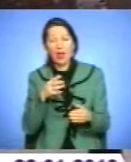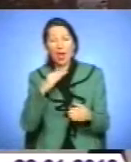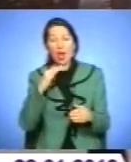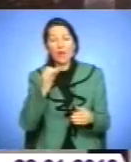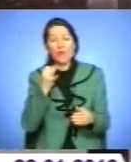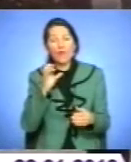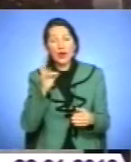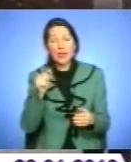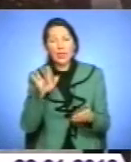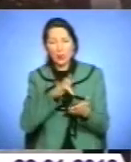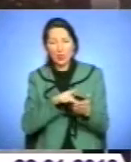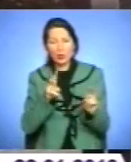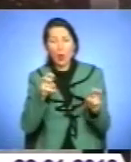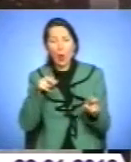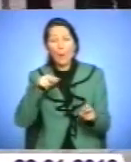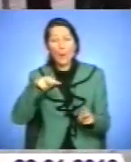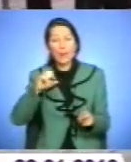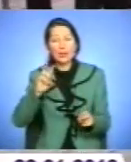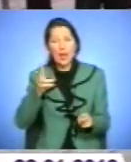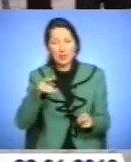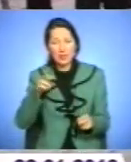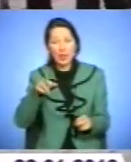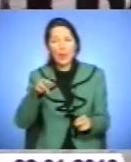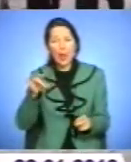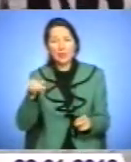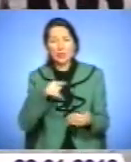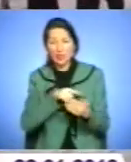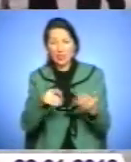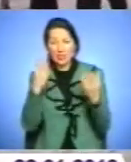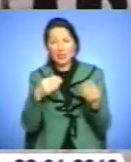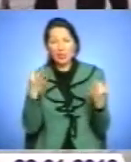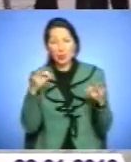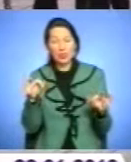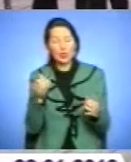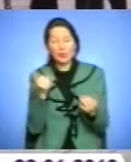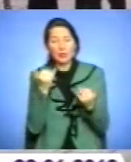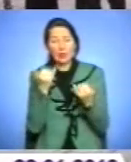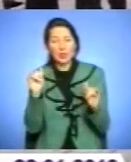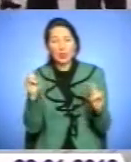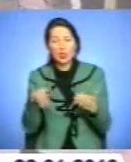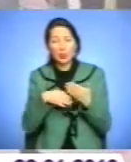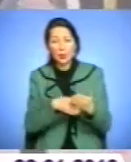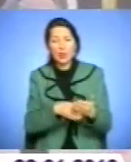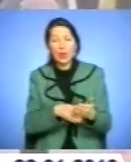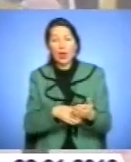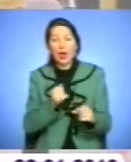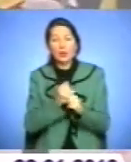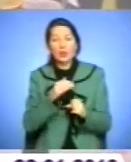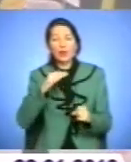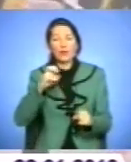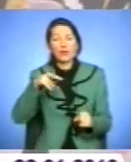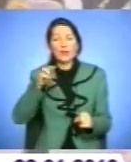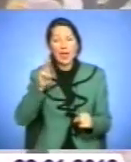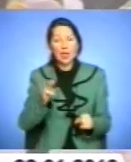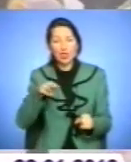«Айсек» відзначили День Соборності України у незвичний спосіб. Вони організували флешмоб, влаштували на Тернопільському ставі та